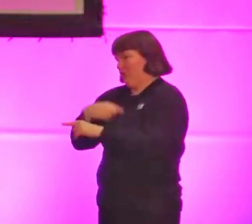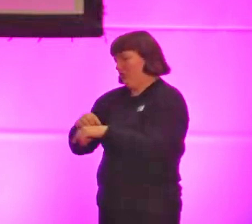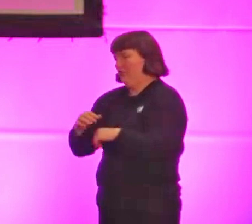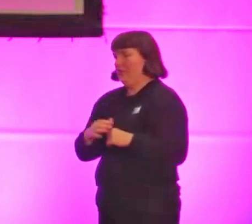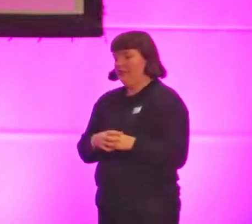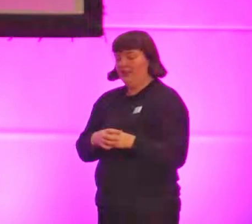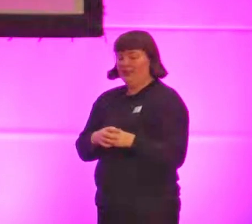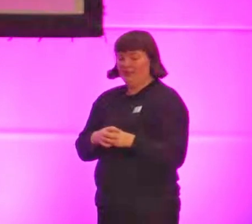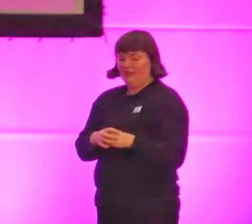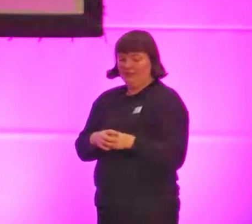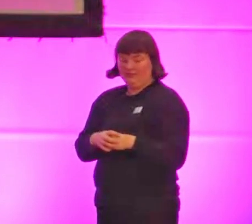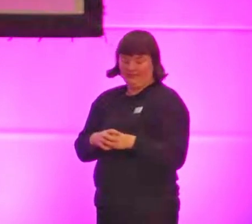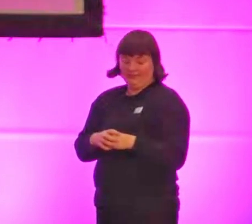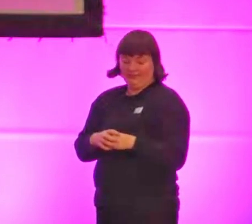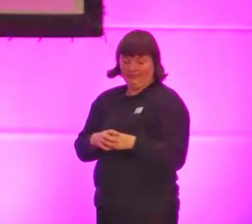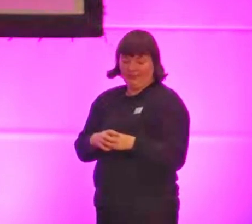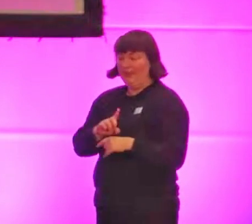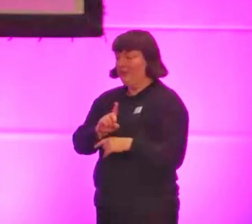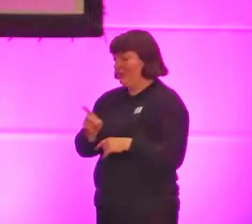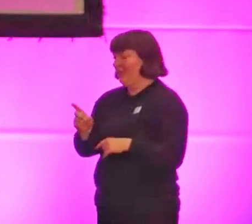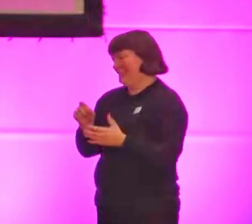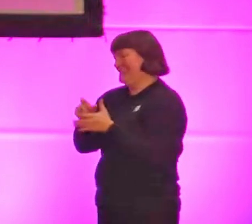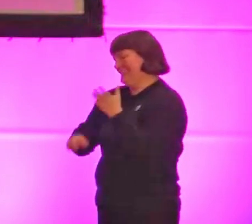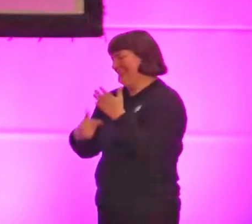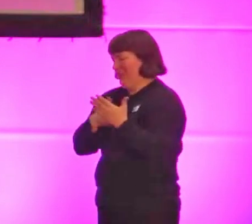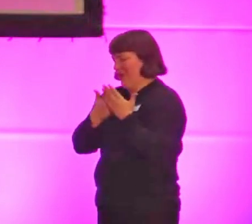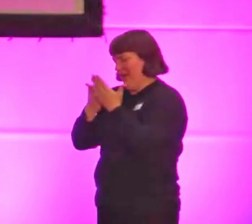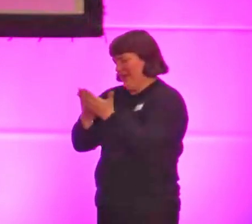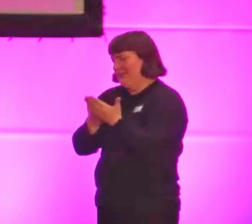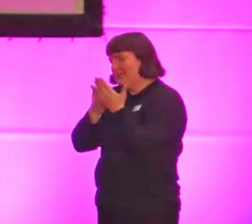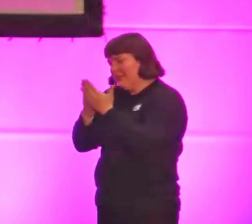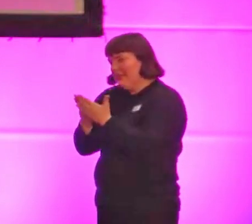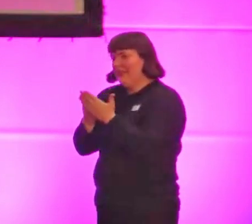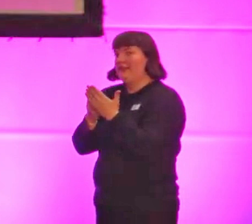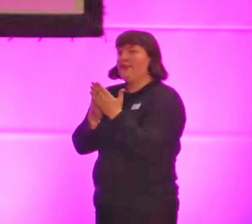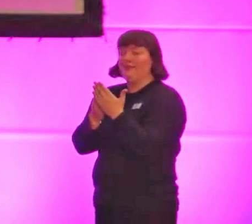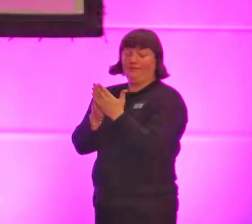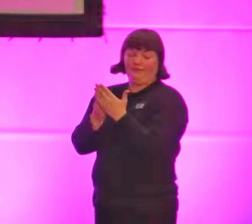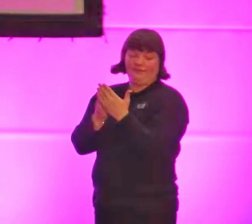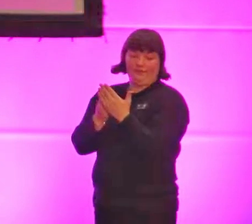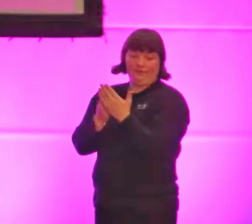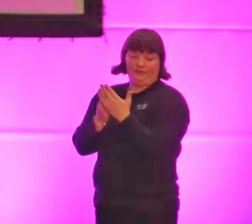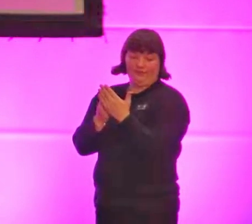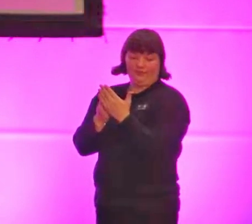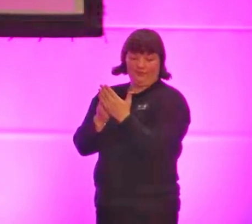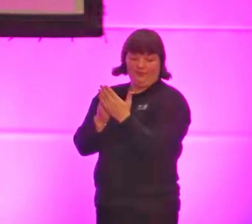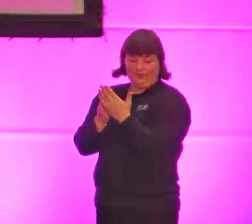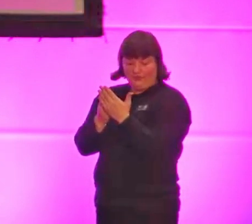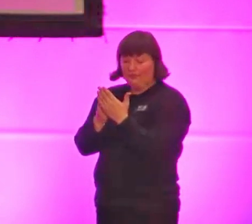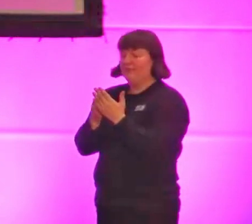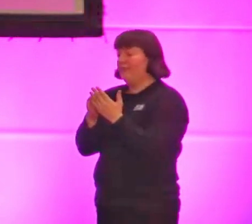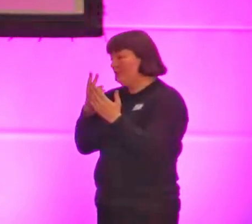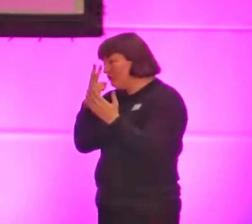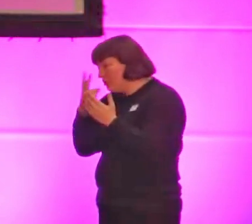Så att det var ju, och sen så läste jag också att överåklagaren hade hade gjort en prövning av